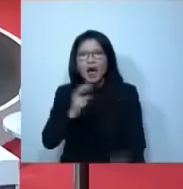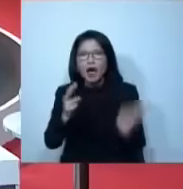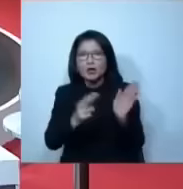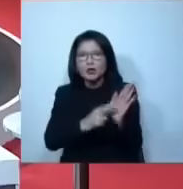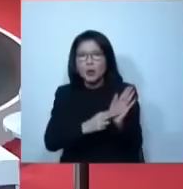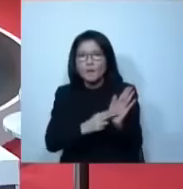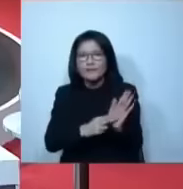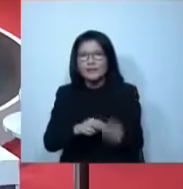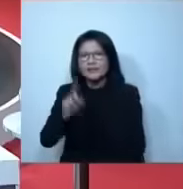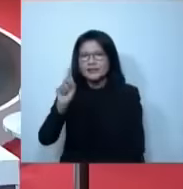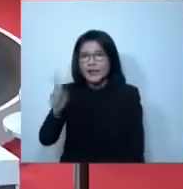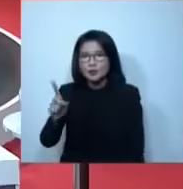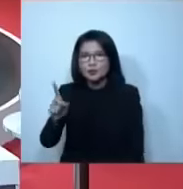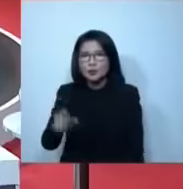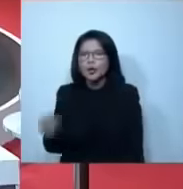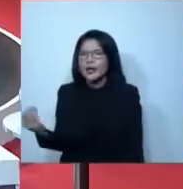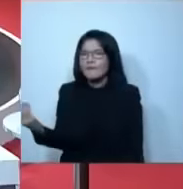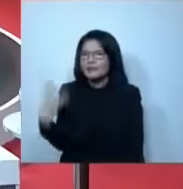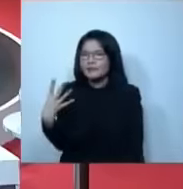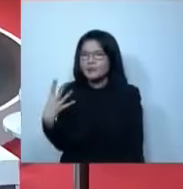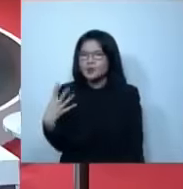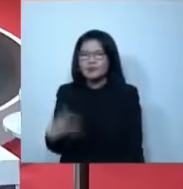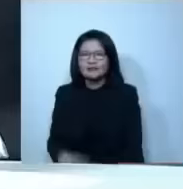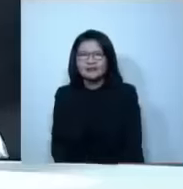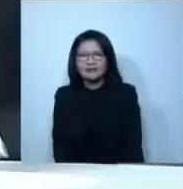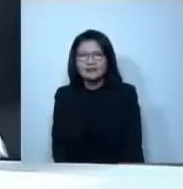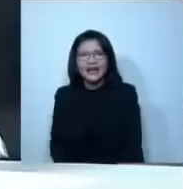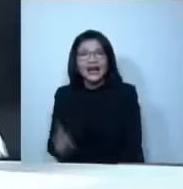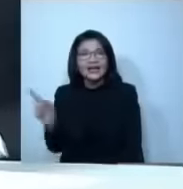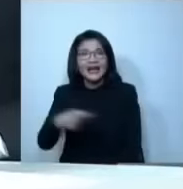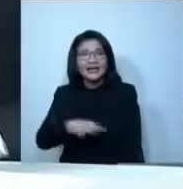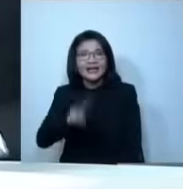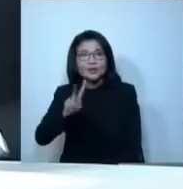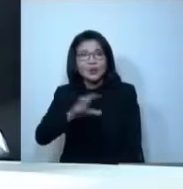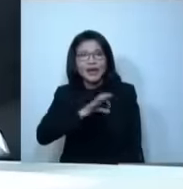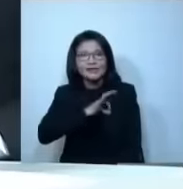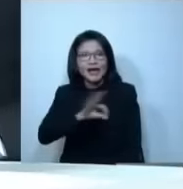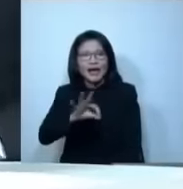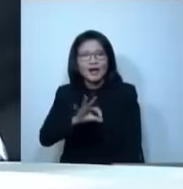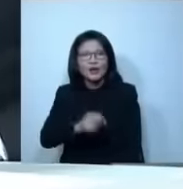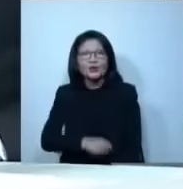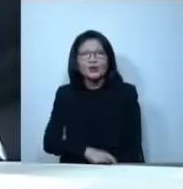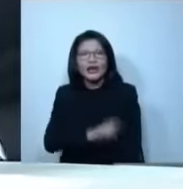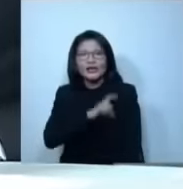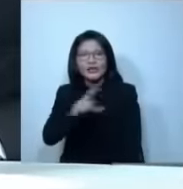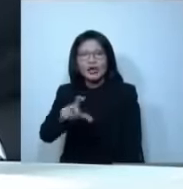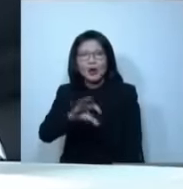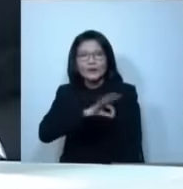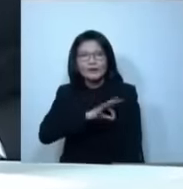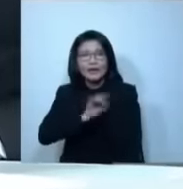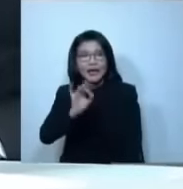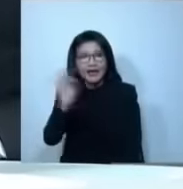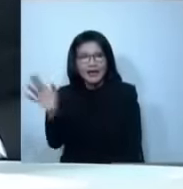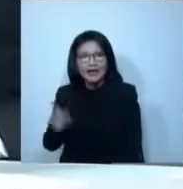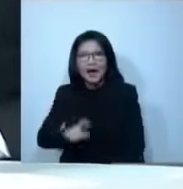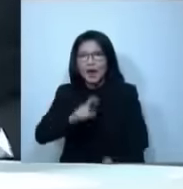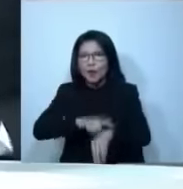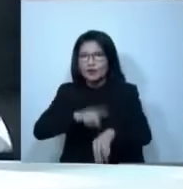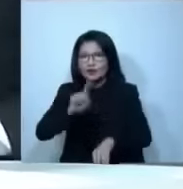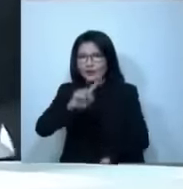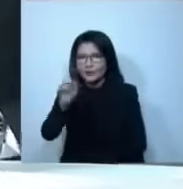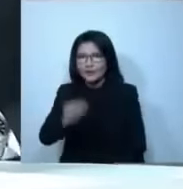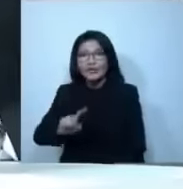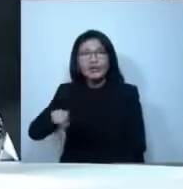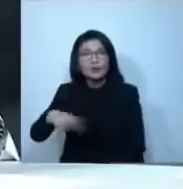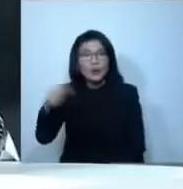urut 1 untuk merespon tanggapan dari kedua calon presiden lainnya, dan waktu Bapak 1 menit dimulai